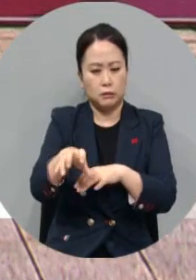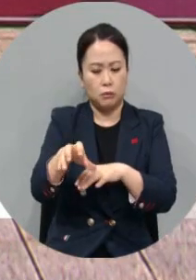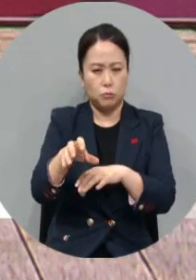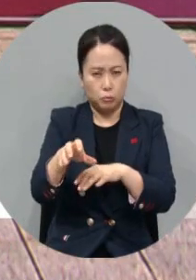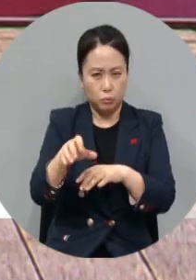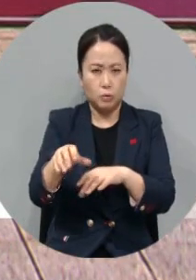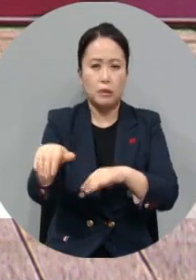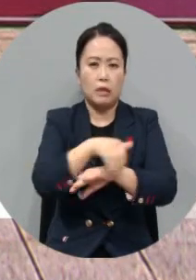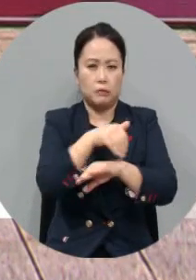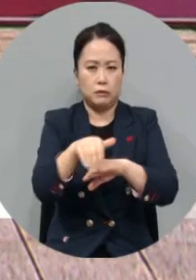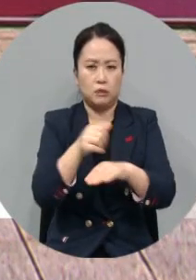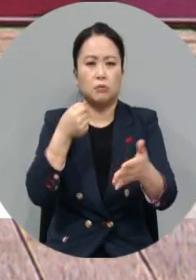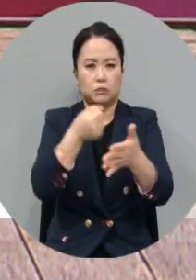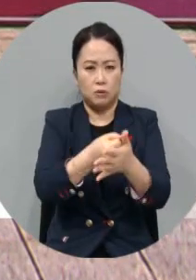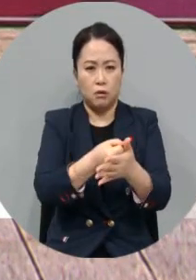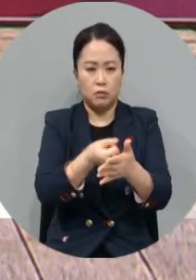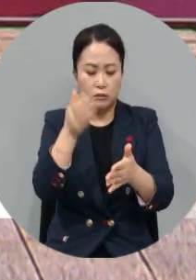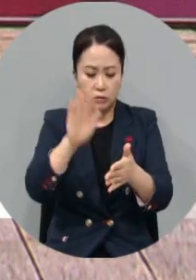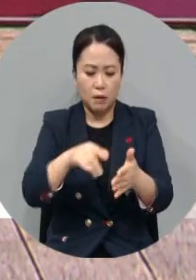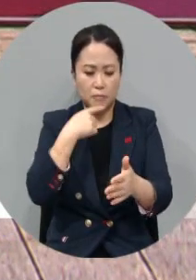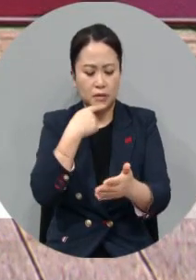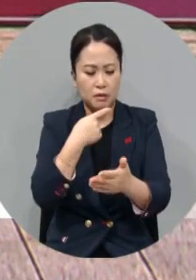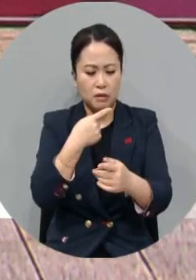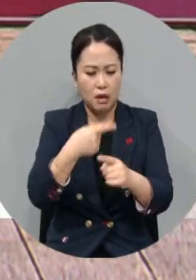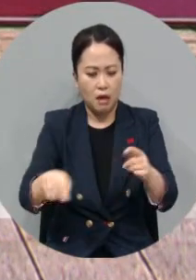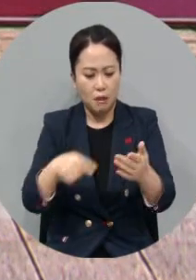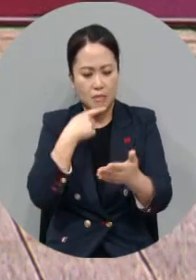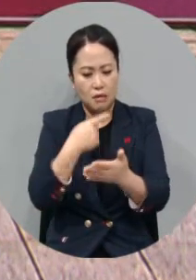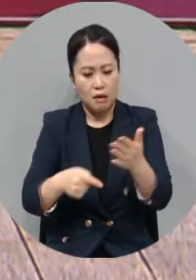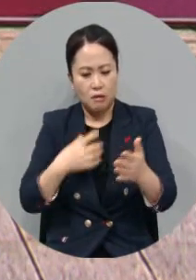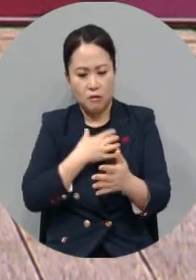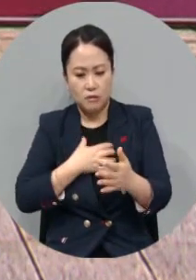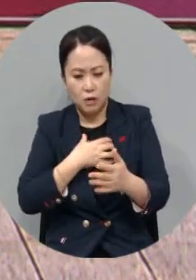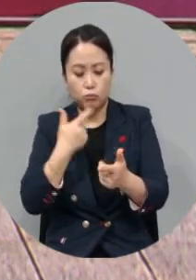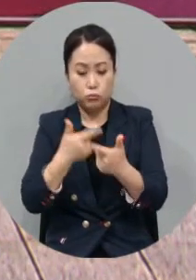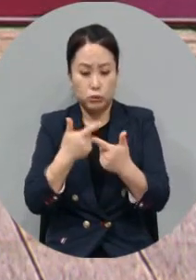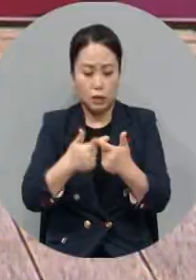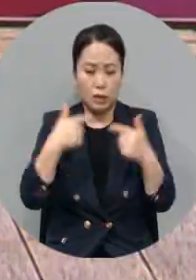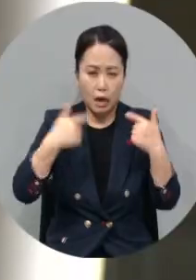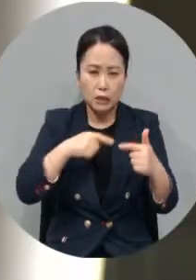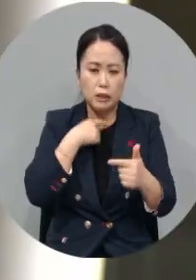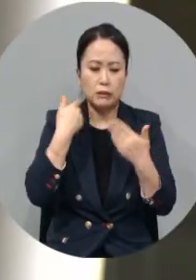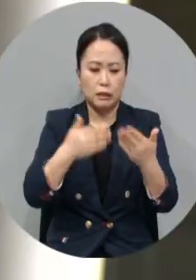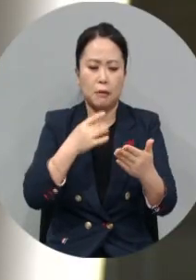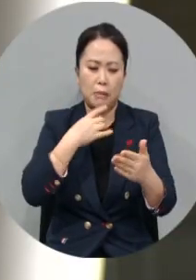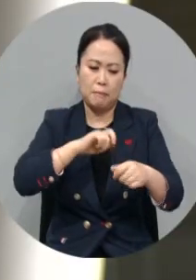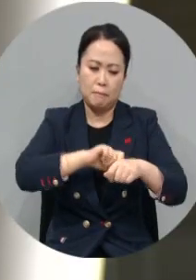부산에서는 희생만 강요한다는 비판도 나오고 있습니다. 송강모 기자입니다.